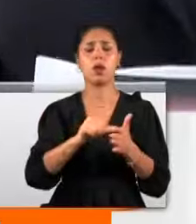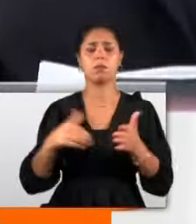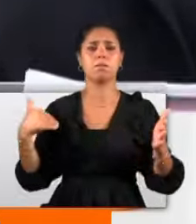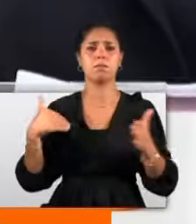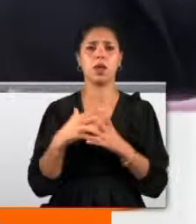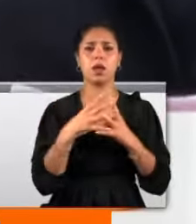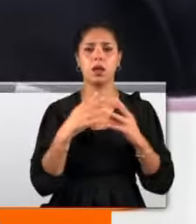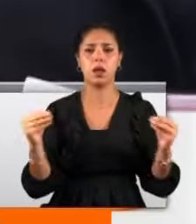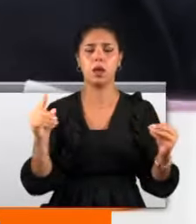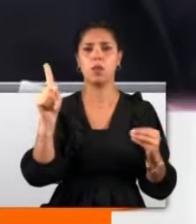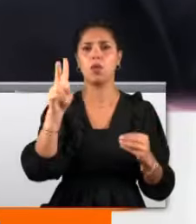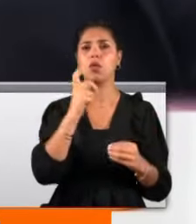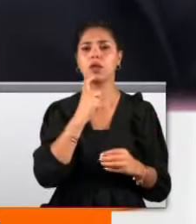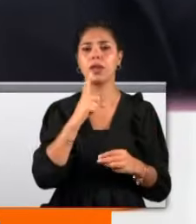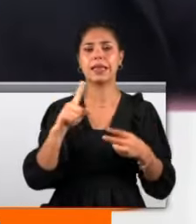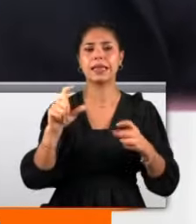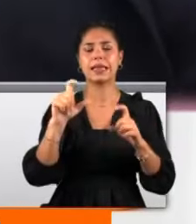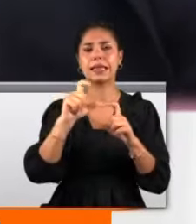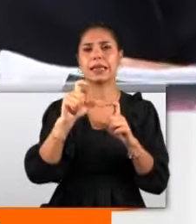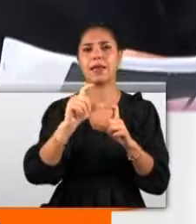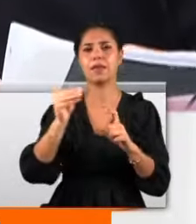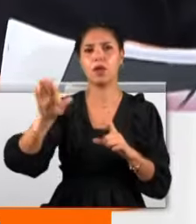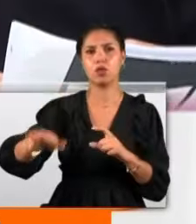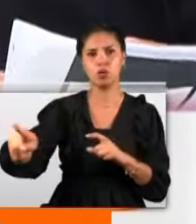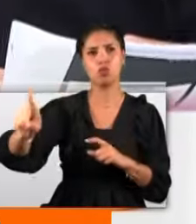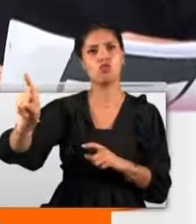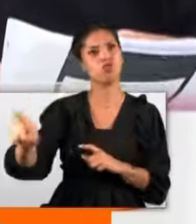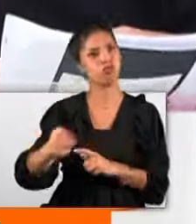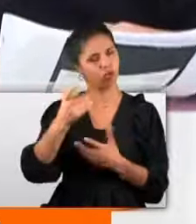12 yaşındaki Sevda Yılmaz bulundu.